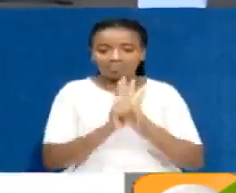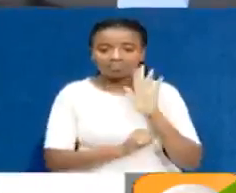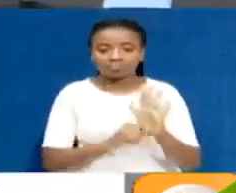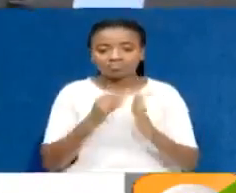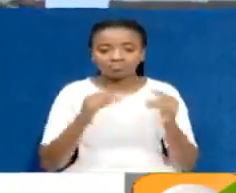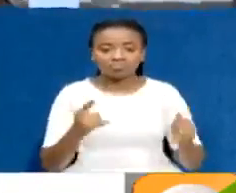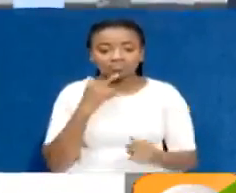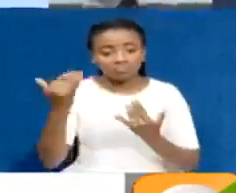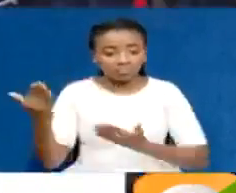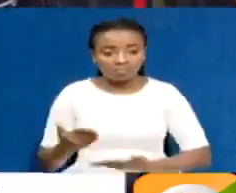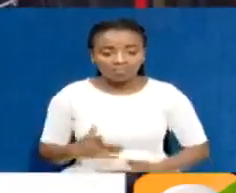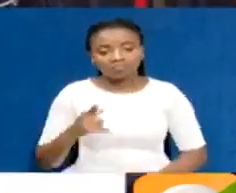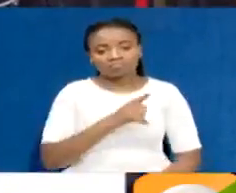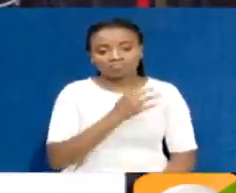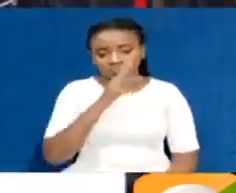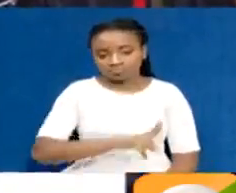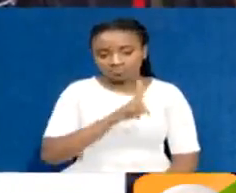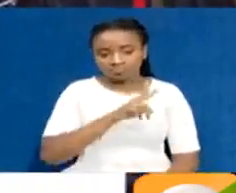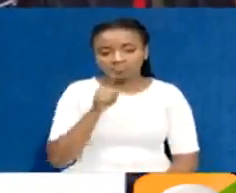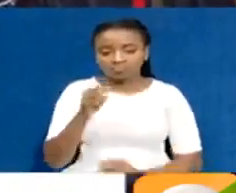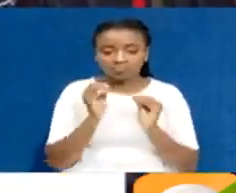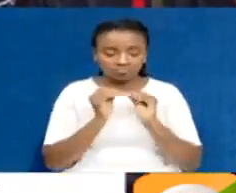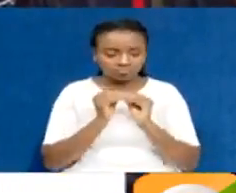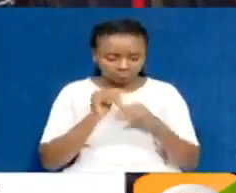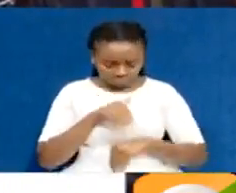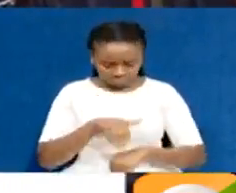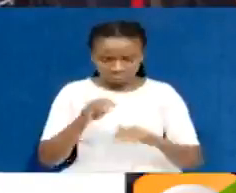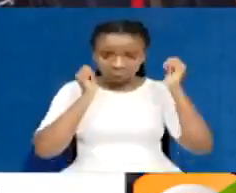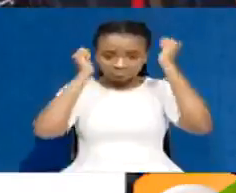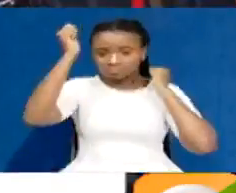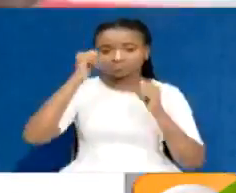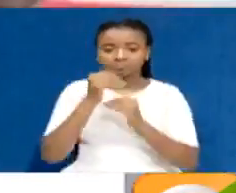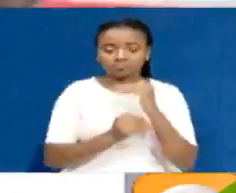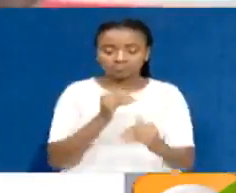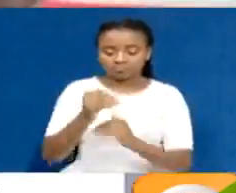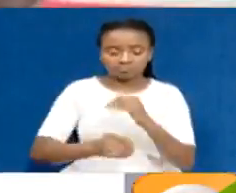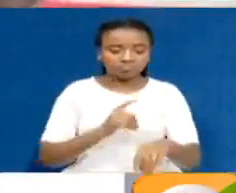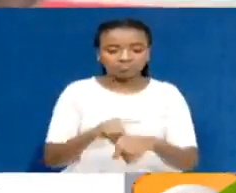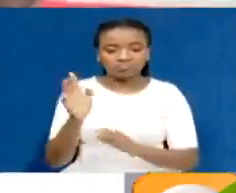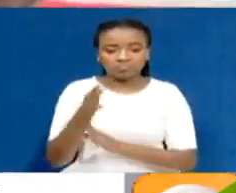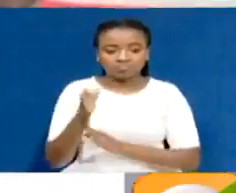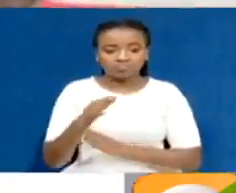mwenyeji wake Rais Uhuru Kenyatta katika hafla iliyoendelezwa kwa taratibu za kijeshi Alhamisi.